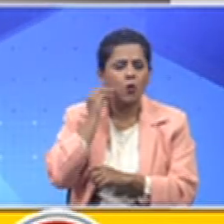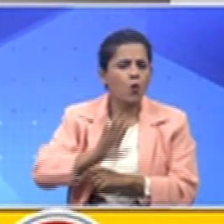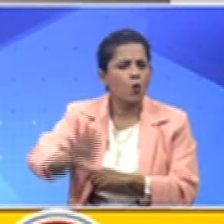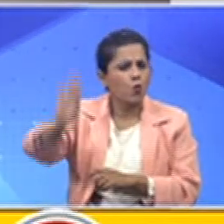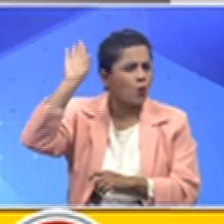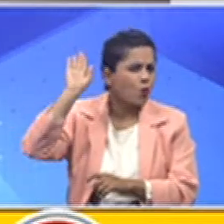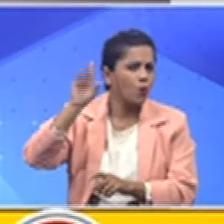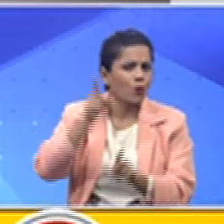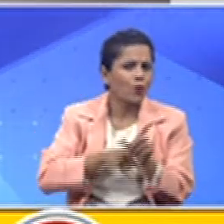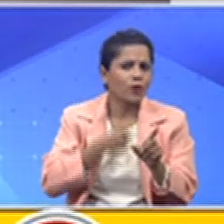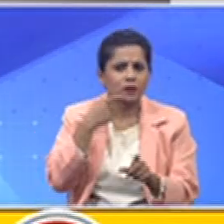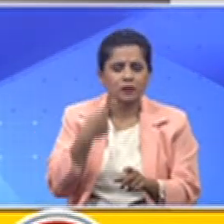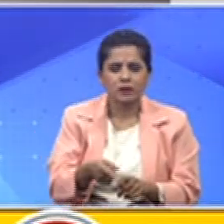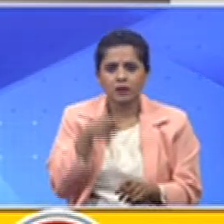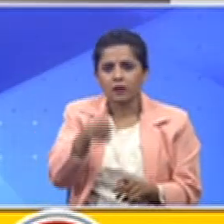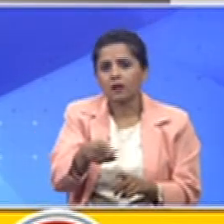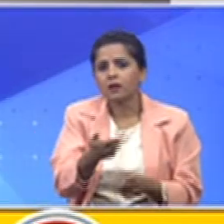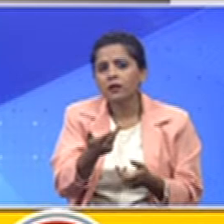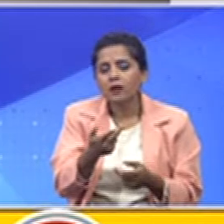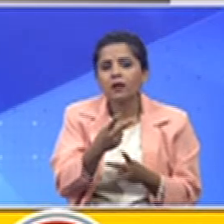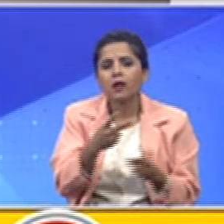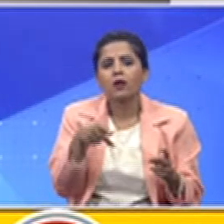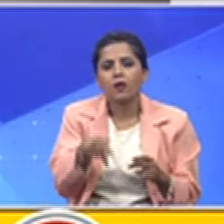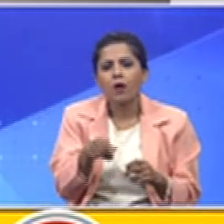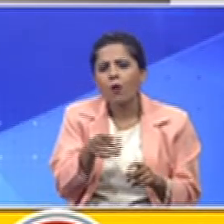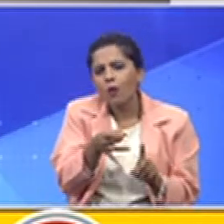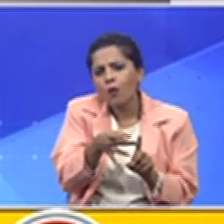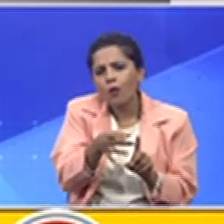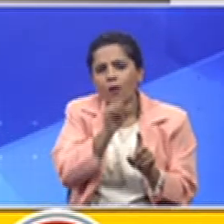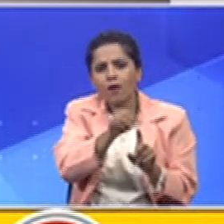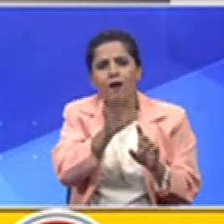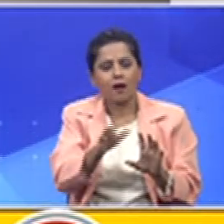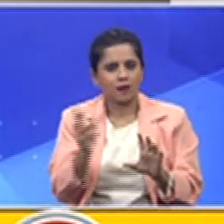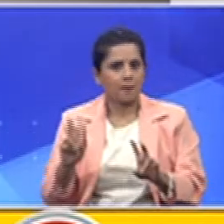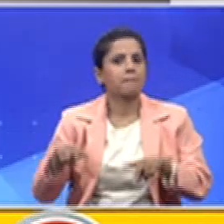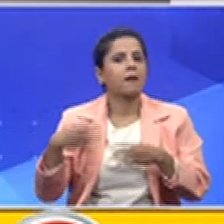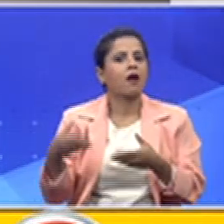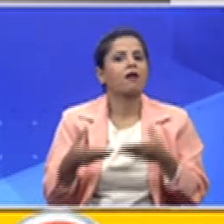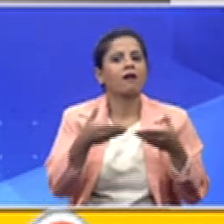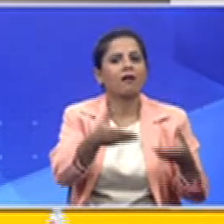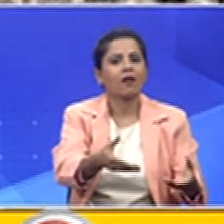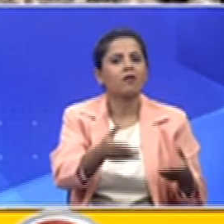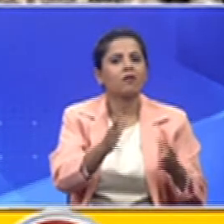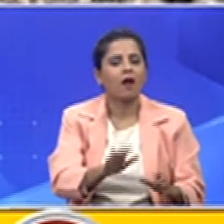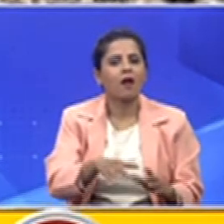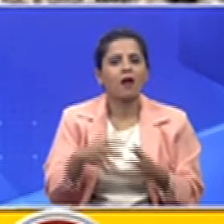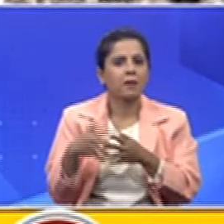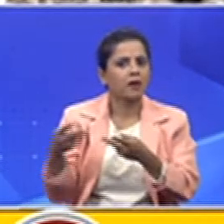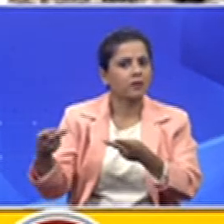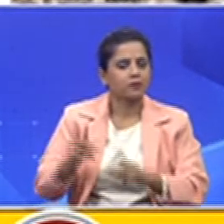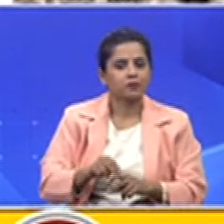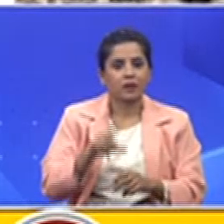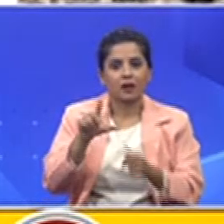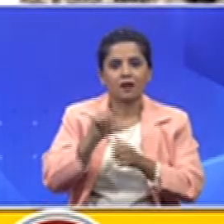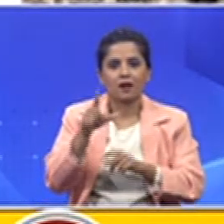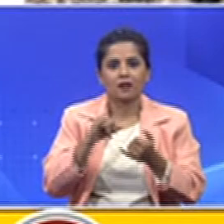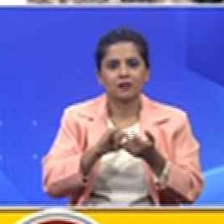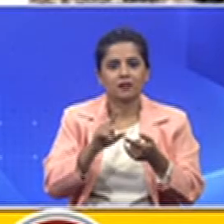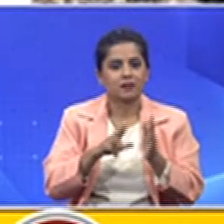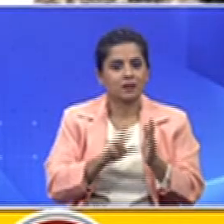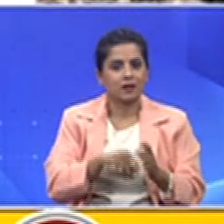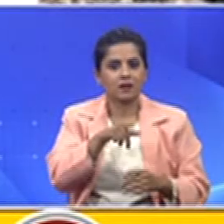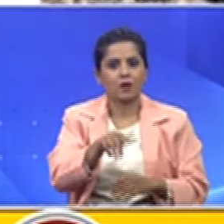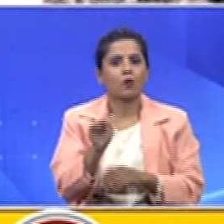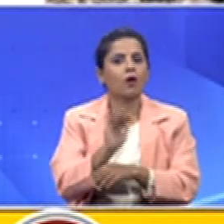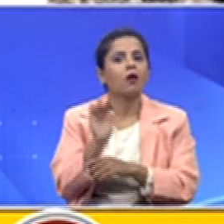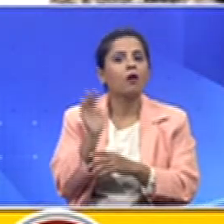पुरानी कांसे की प्रतिमा भी भारत को लौटाई गई है। ललितासन में बैठे उमा महेश्वर की